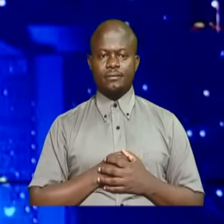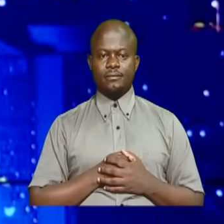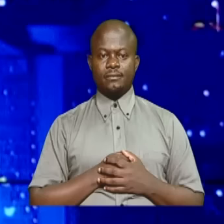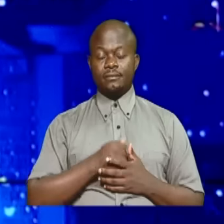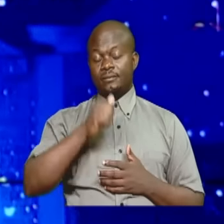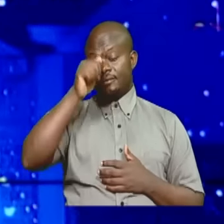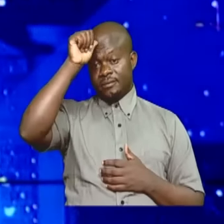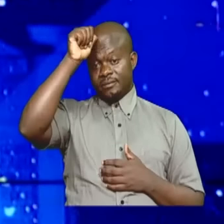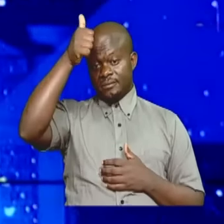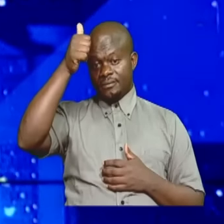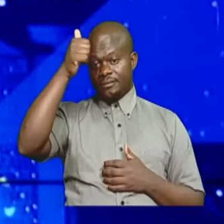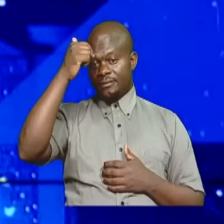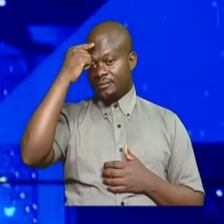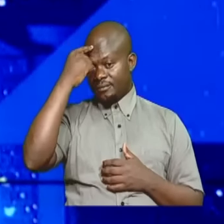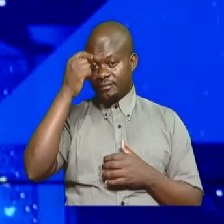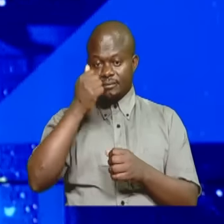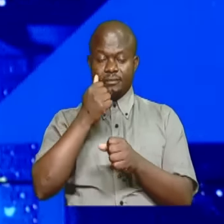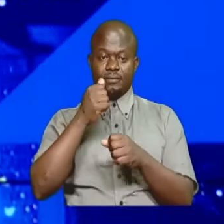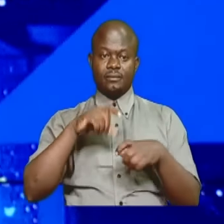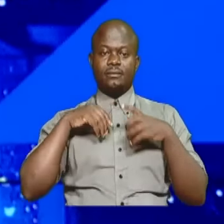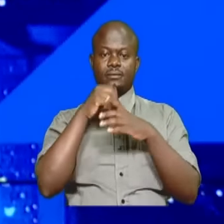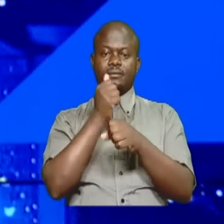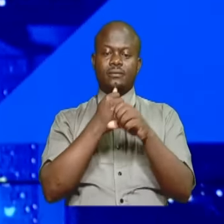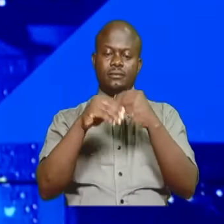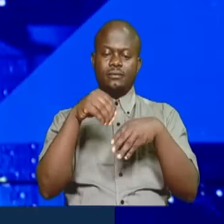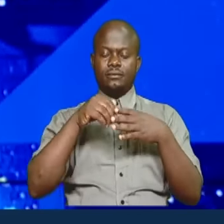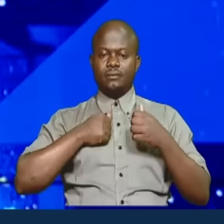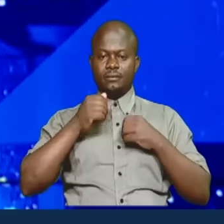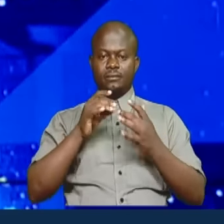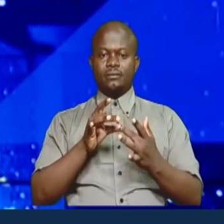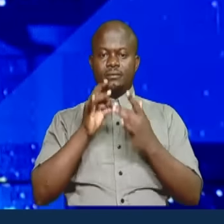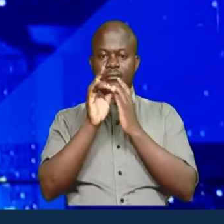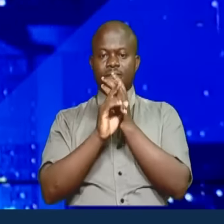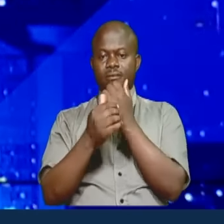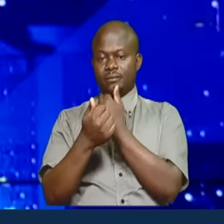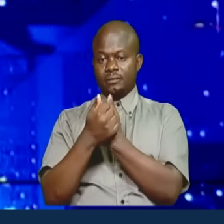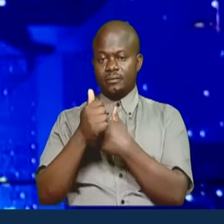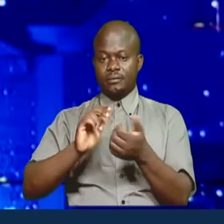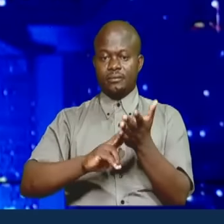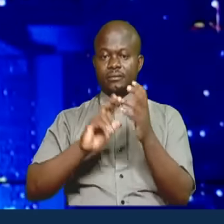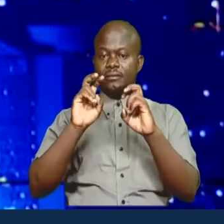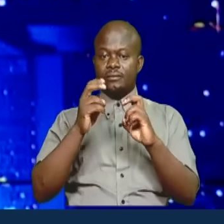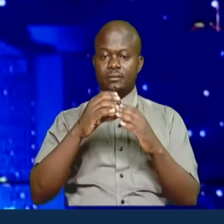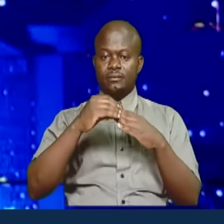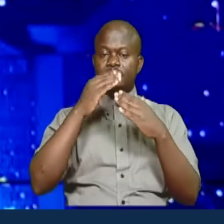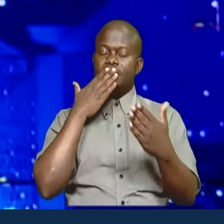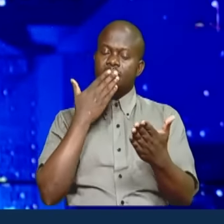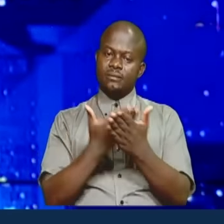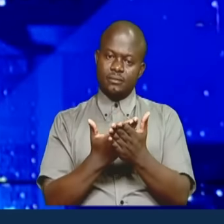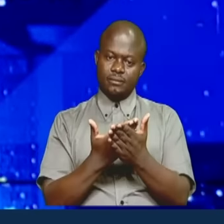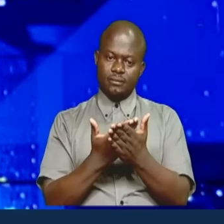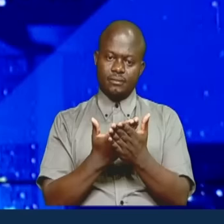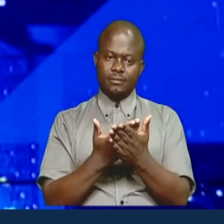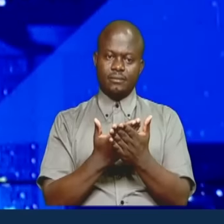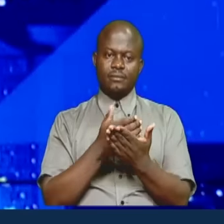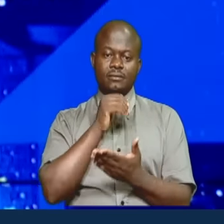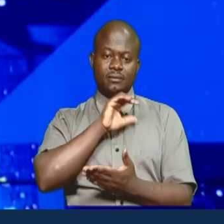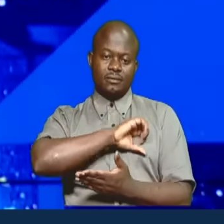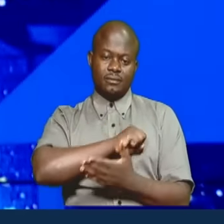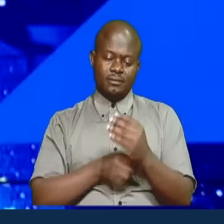Abahinde batuye n'abakorera ubushabitse mu Rwanda by'umwihariko mu karere ka Rubavu bemeza ko imiyoborere myiza itihanganira